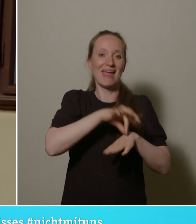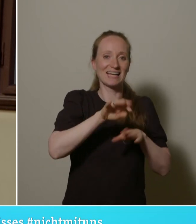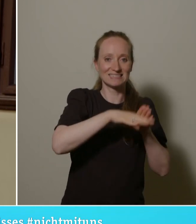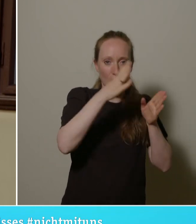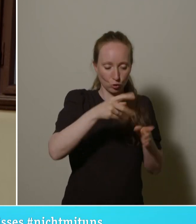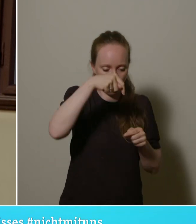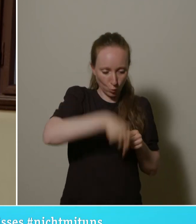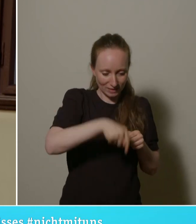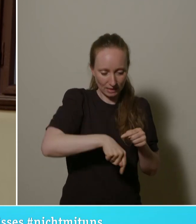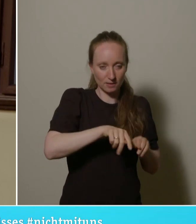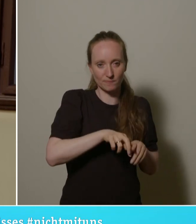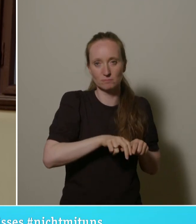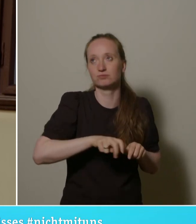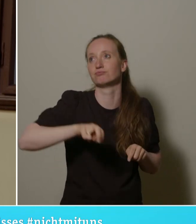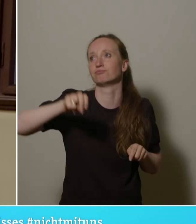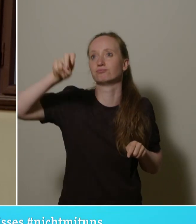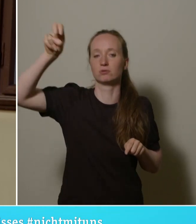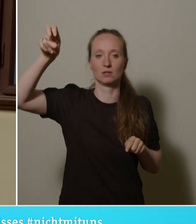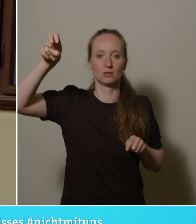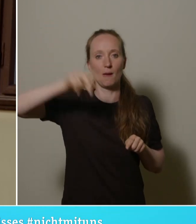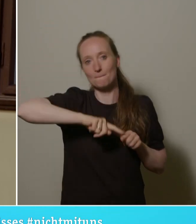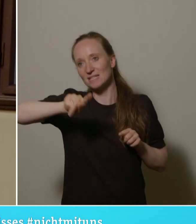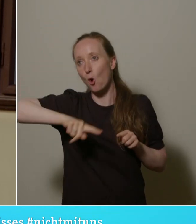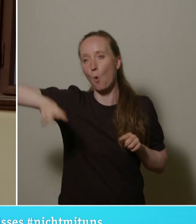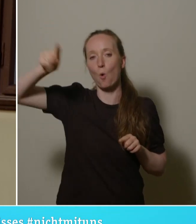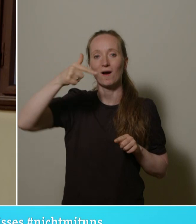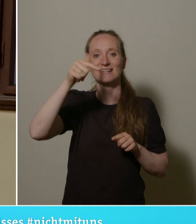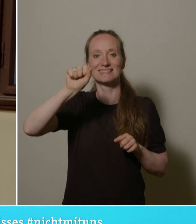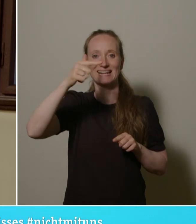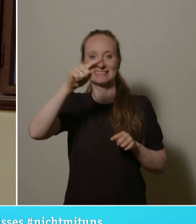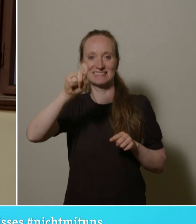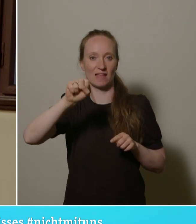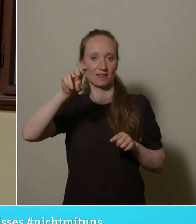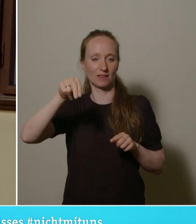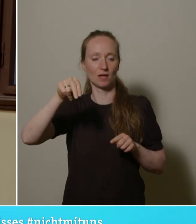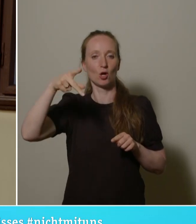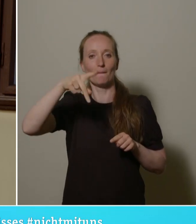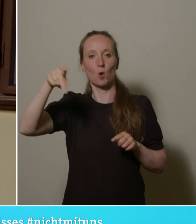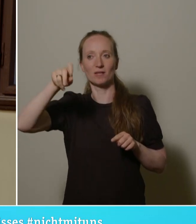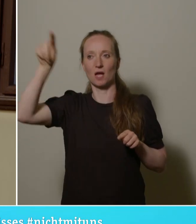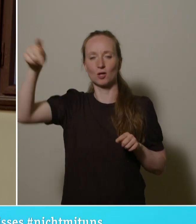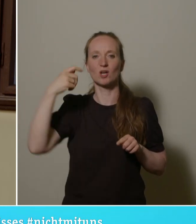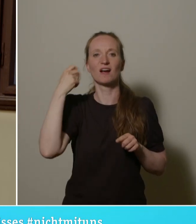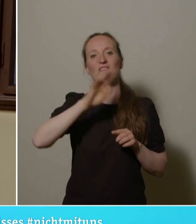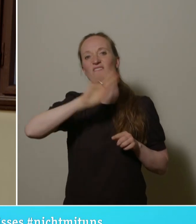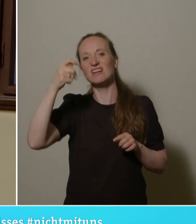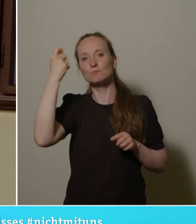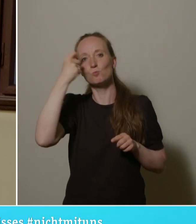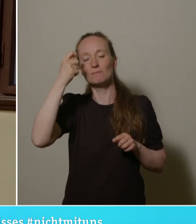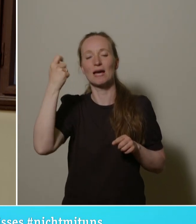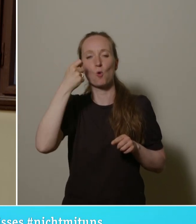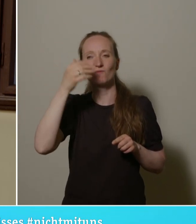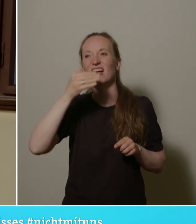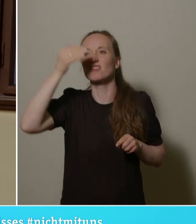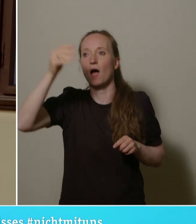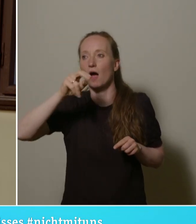Ärztehaus unten am Heckelplatz bis hoch oben irgendwo nach dem Westbahnhof ist für Menschen, die